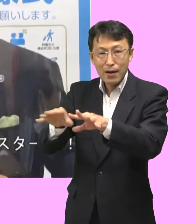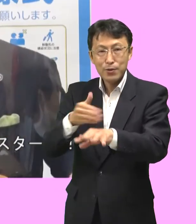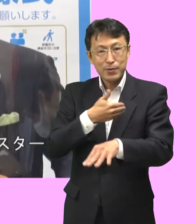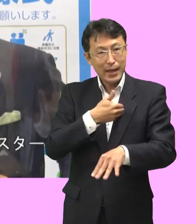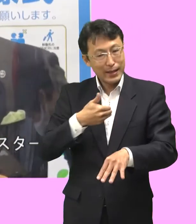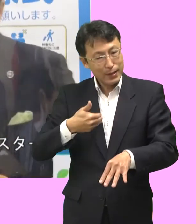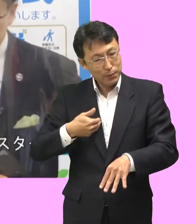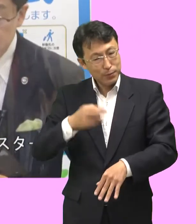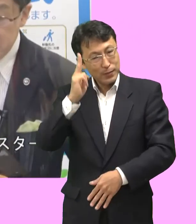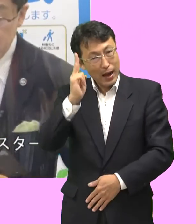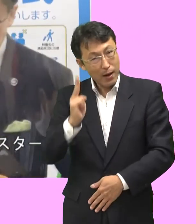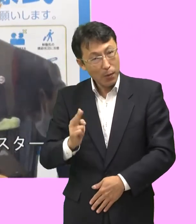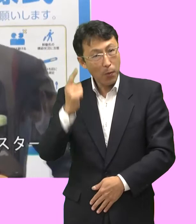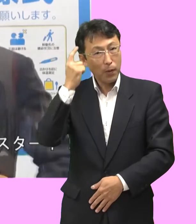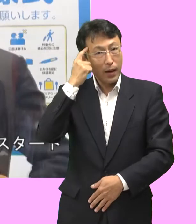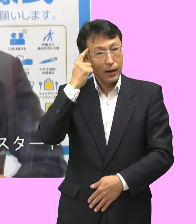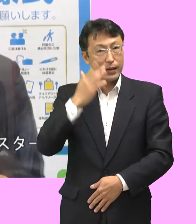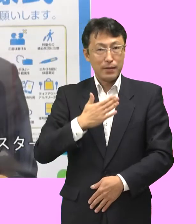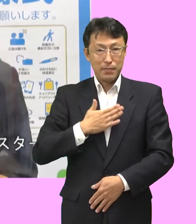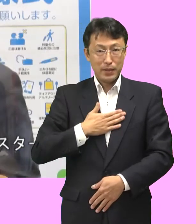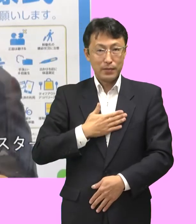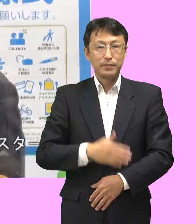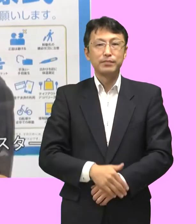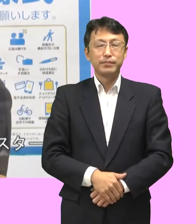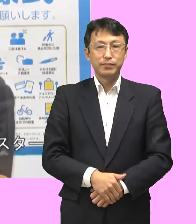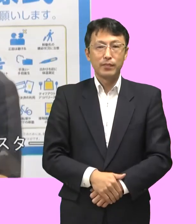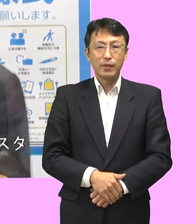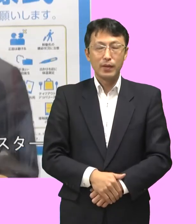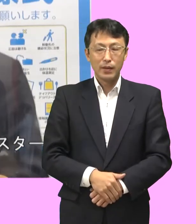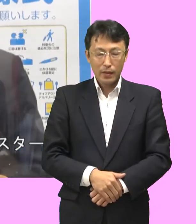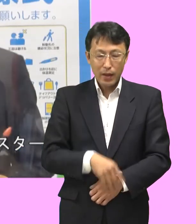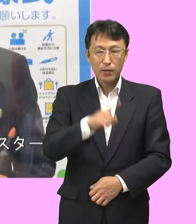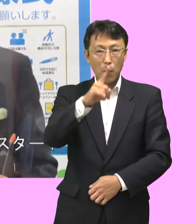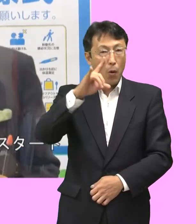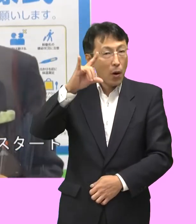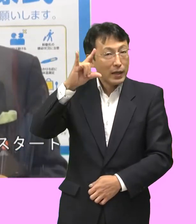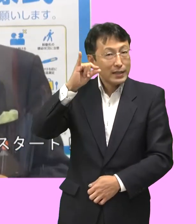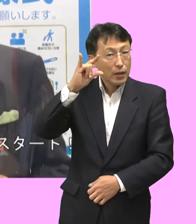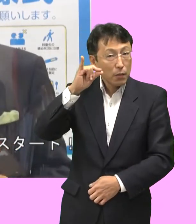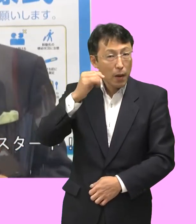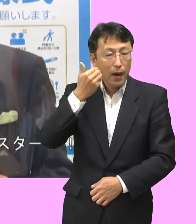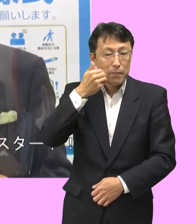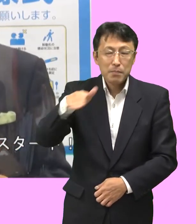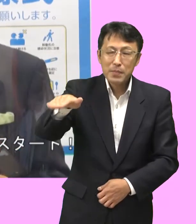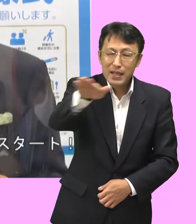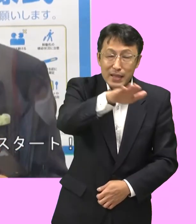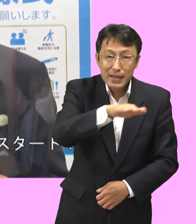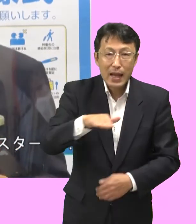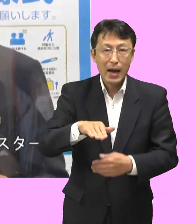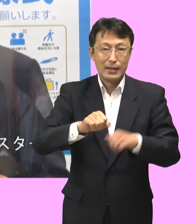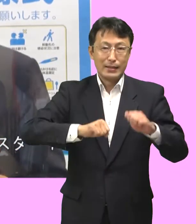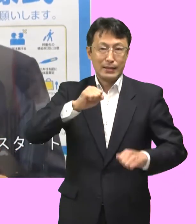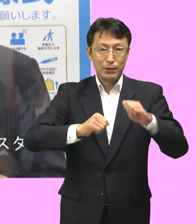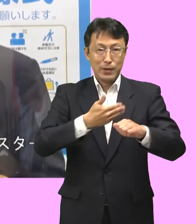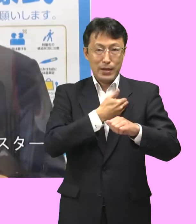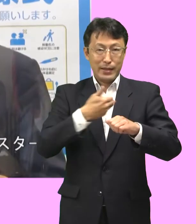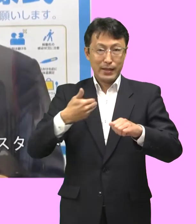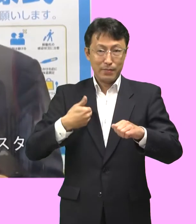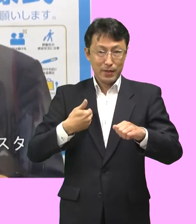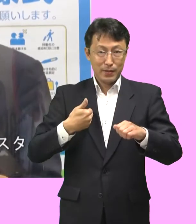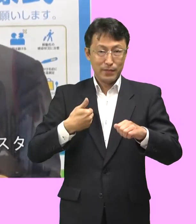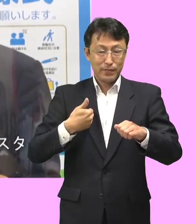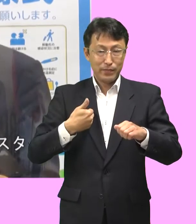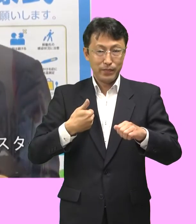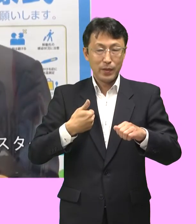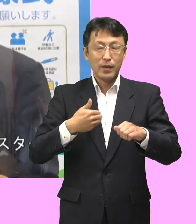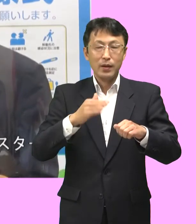。そしてこれ自体は誰でもできるんですが、特に、福島デイズのフォトグラファーにな